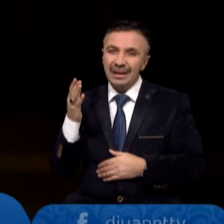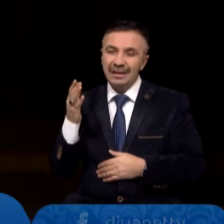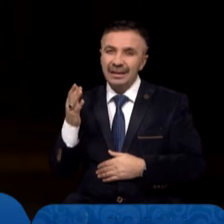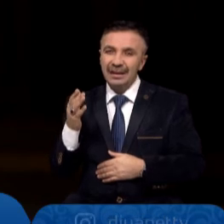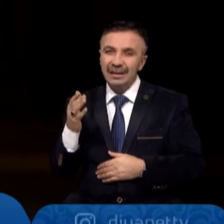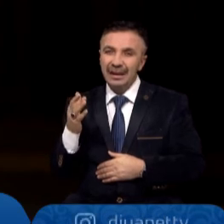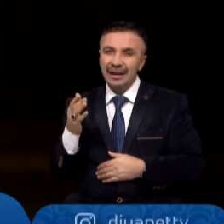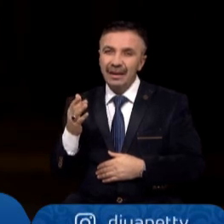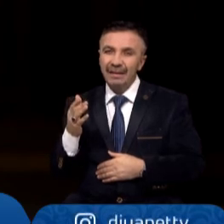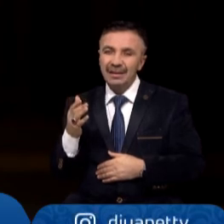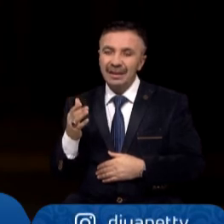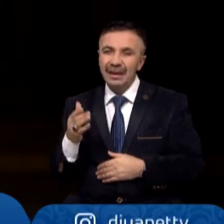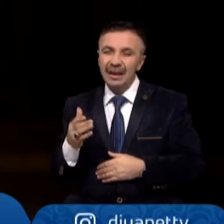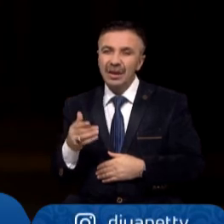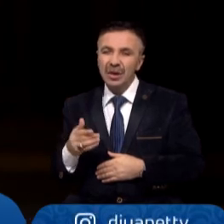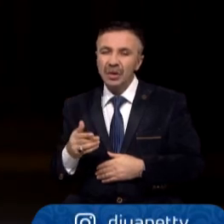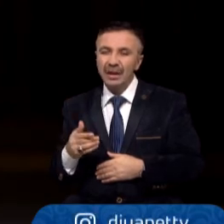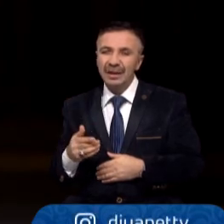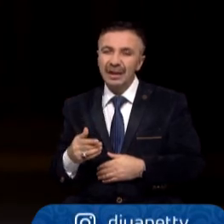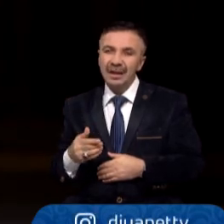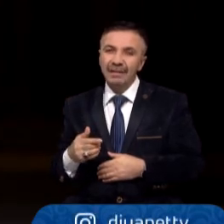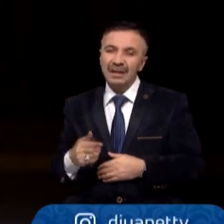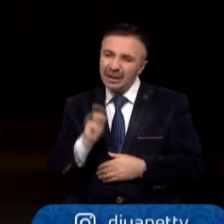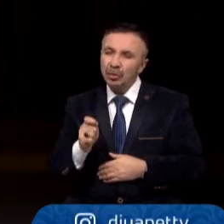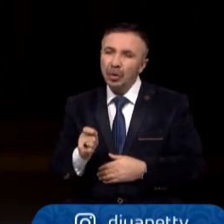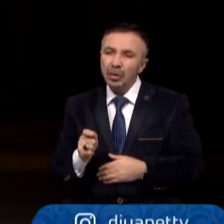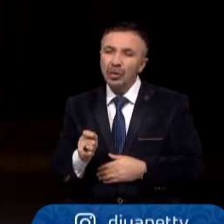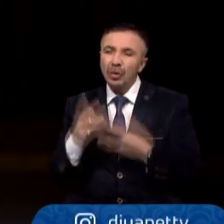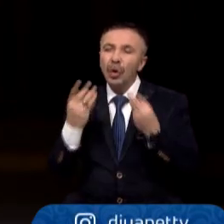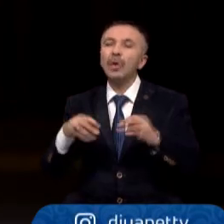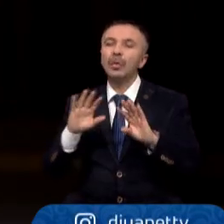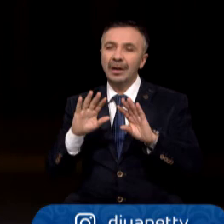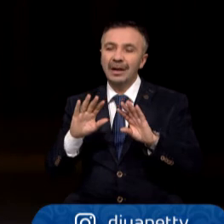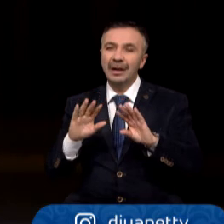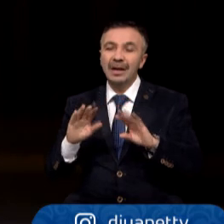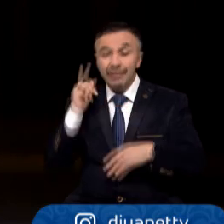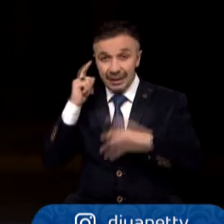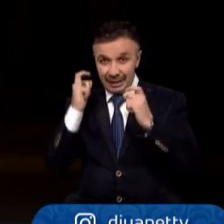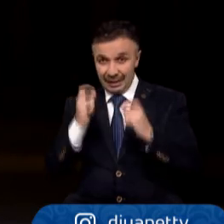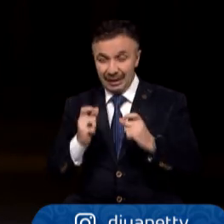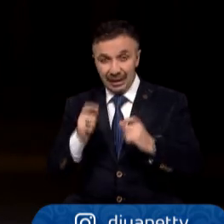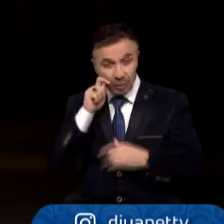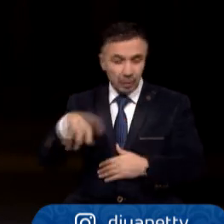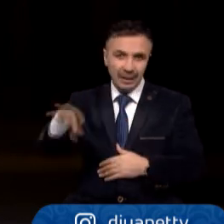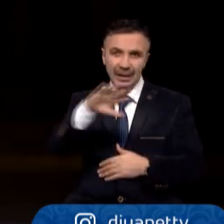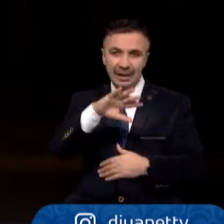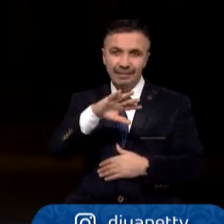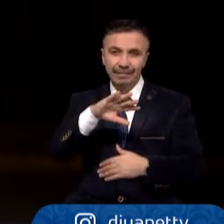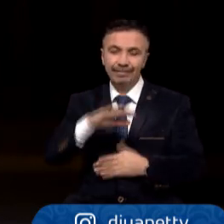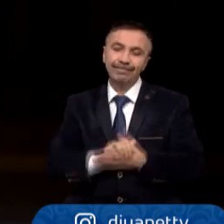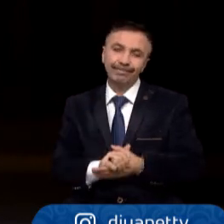daha fazla da yük olmuyorlar Medineli Müslümanlara Ensar kardeşlerine